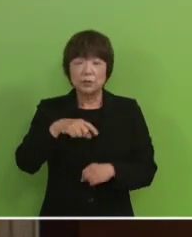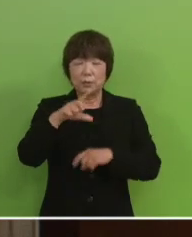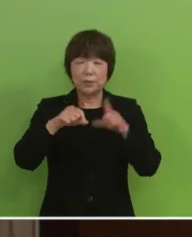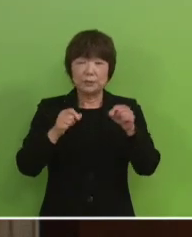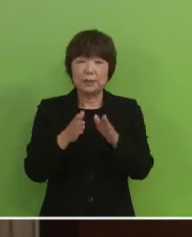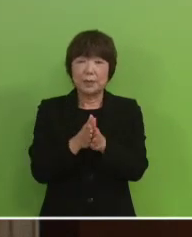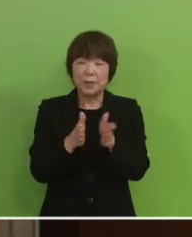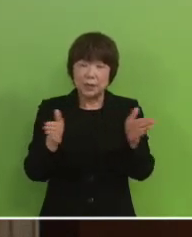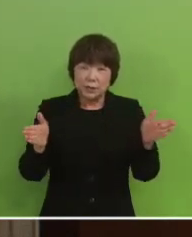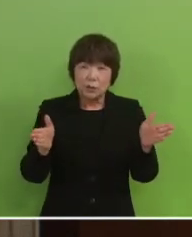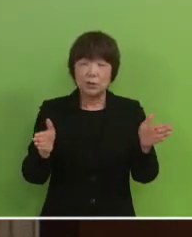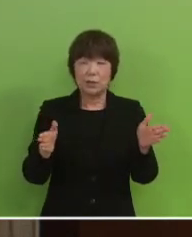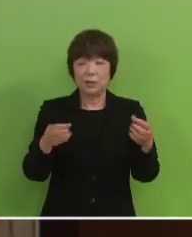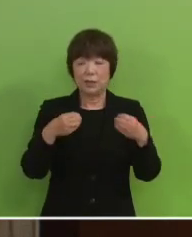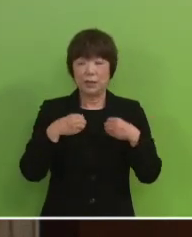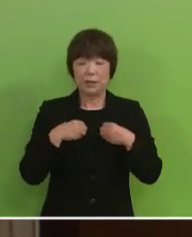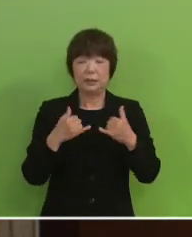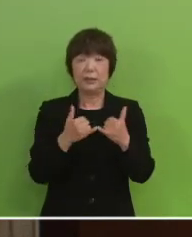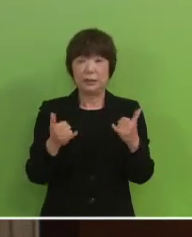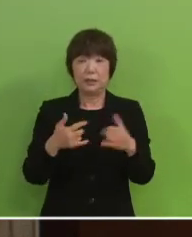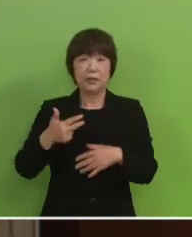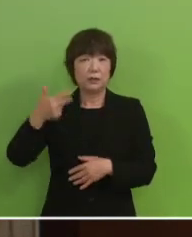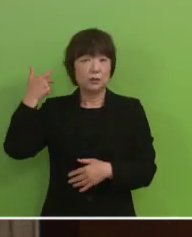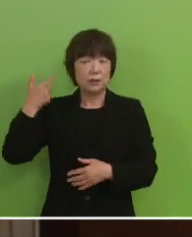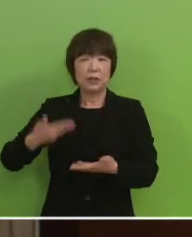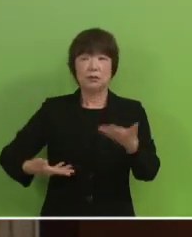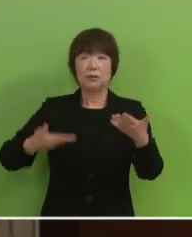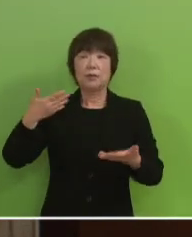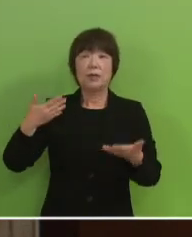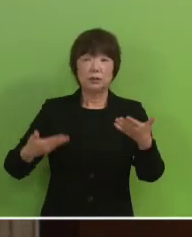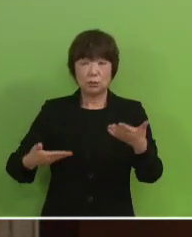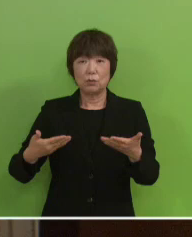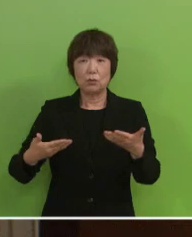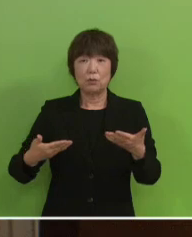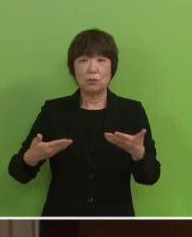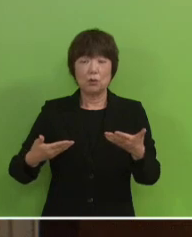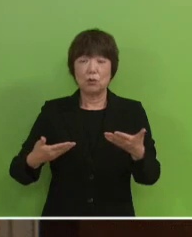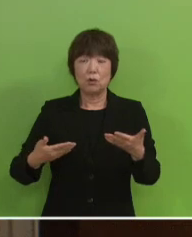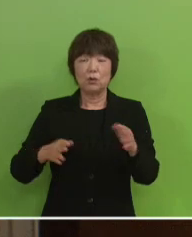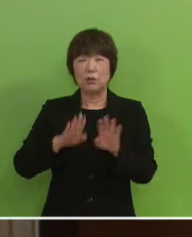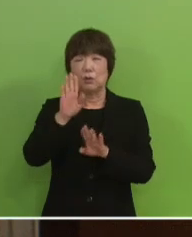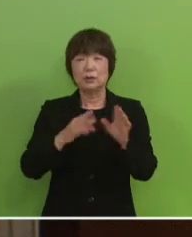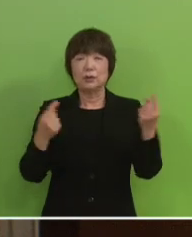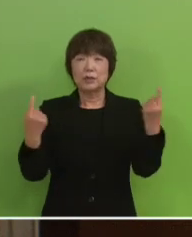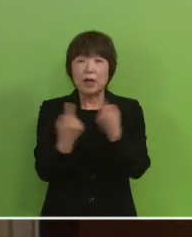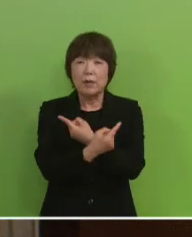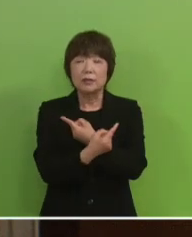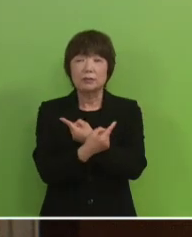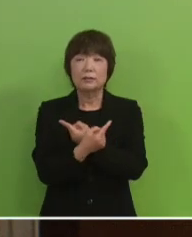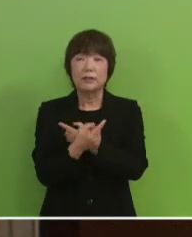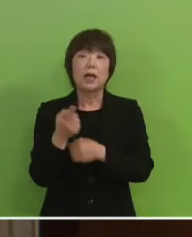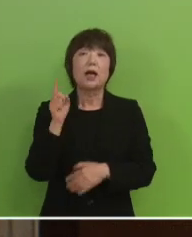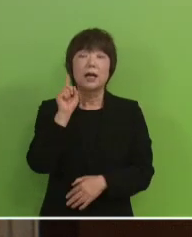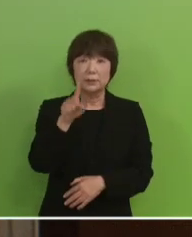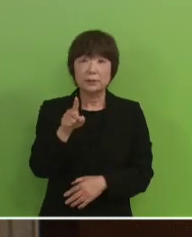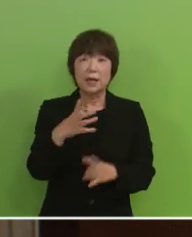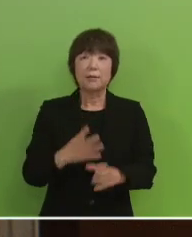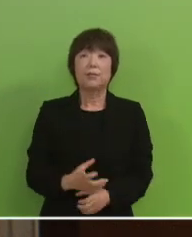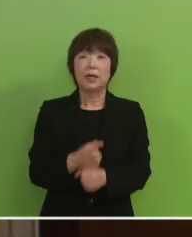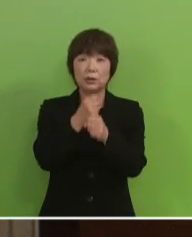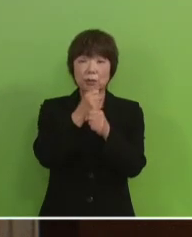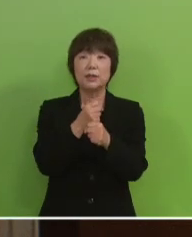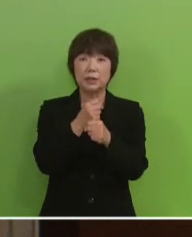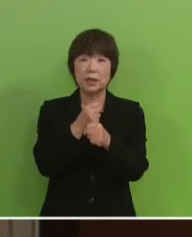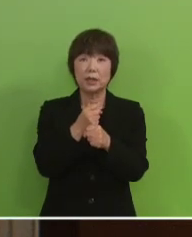ます1週間前と比較すると傾向が明らかに変化しておりますが明日まとめて